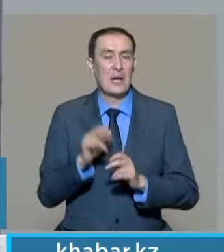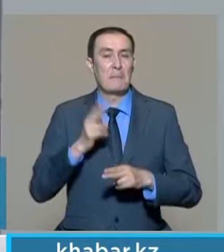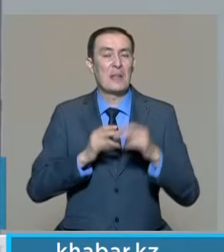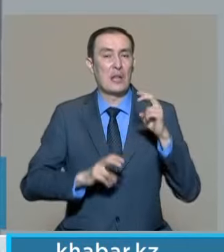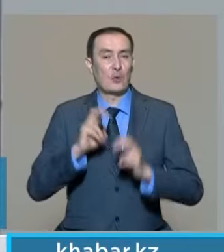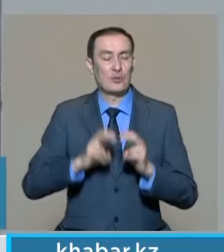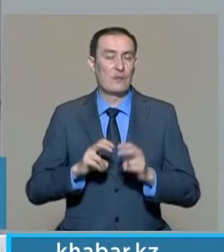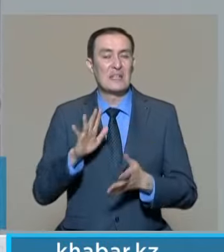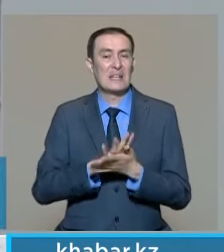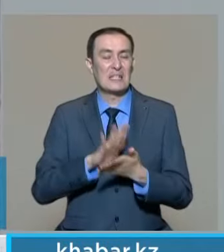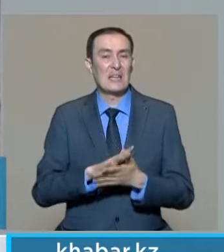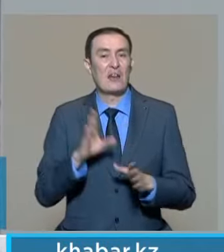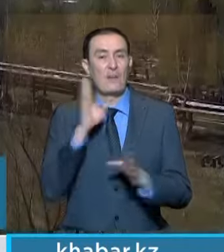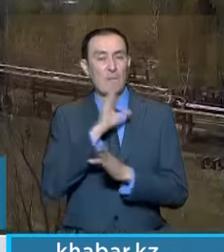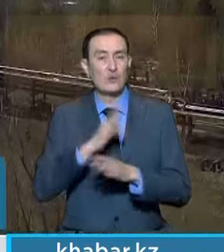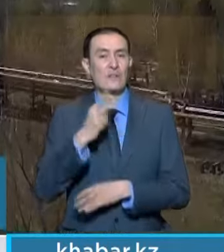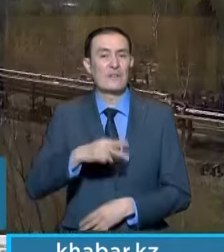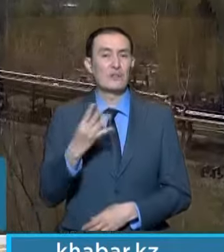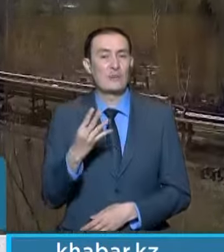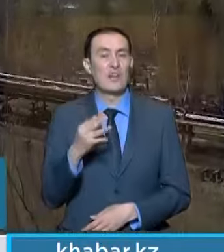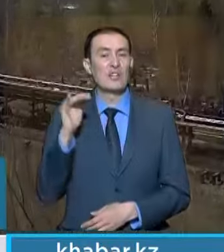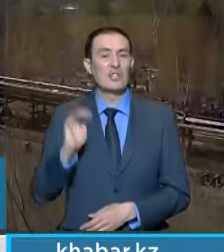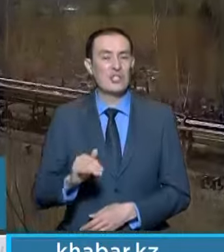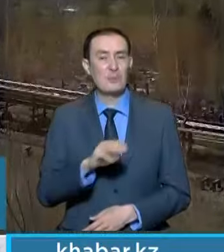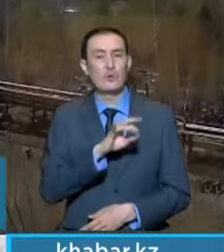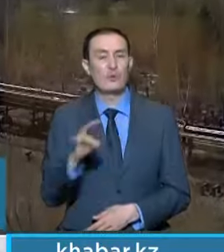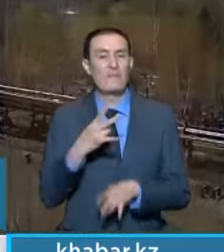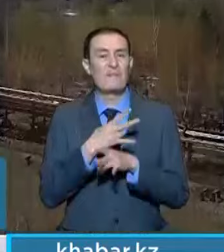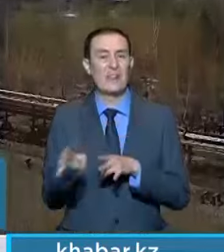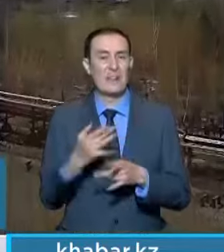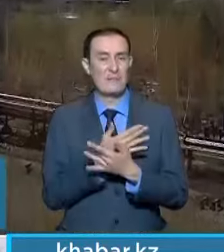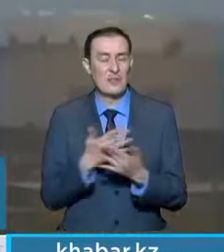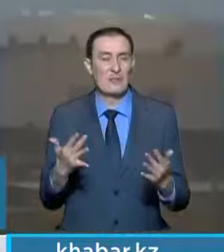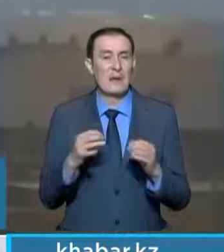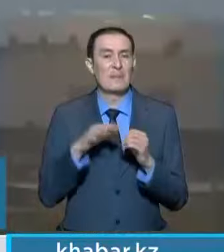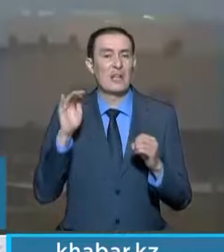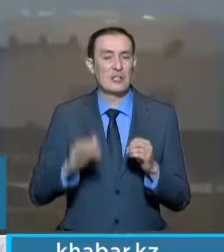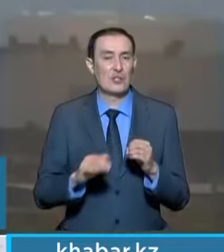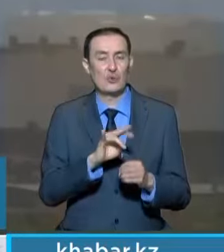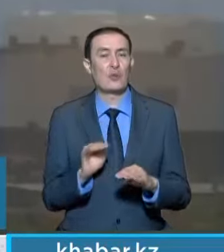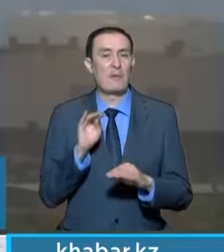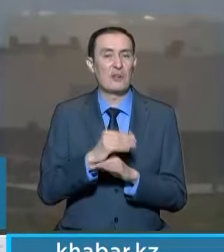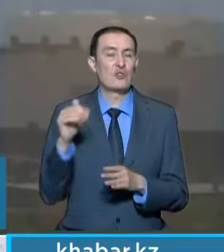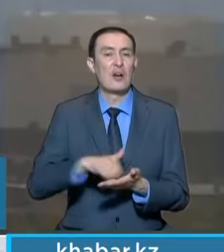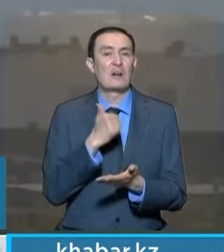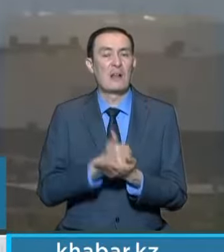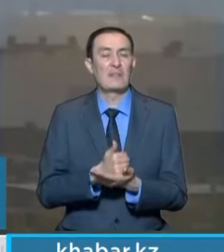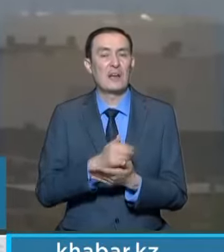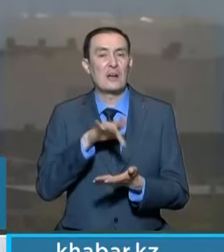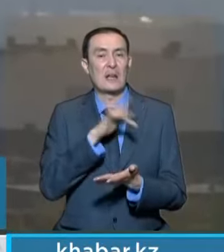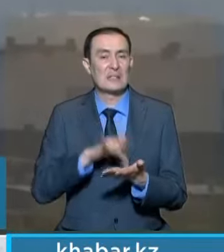комплекс ежегодно загрязняет воздух 24 тысячами тонн вредных веществ. 15 тысяч тонн добавляет главная городская